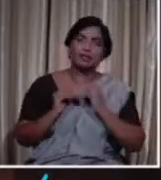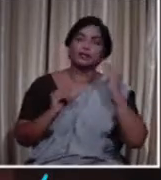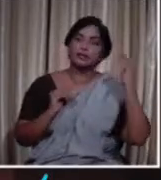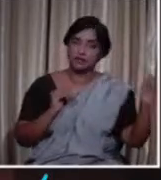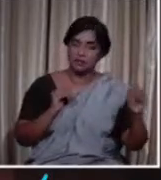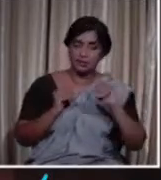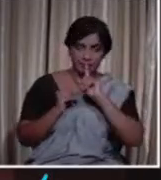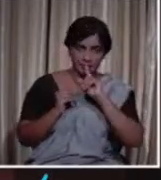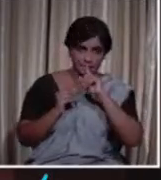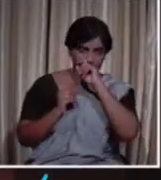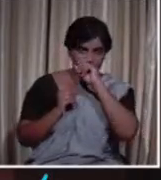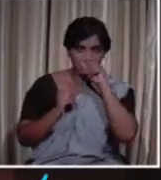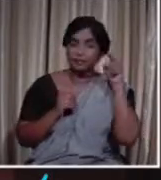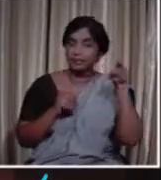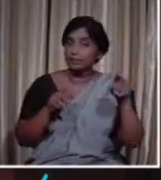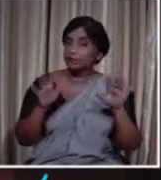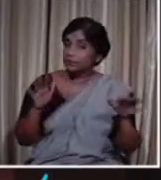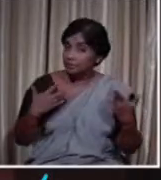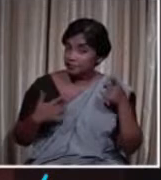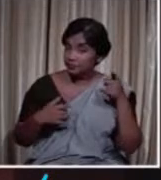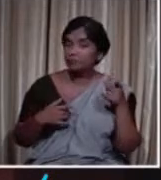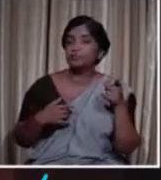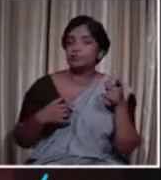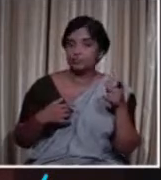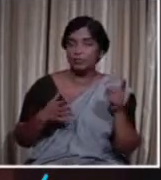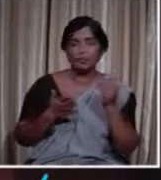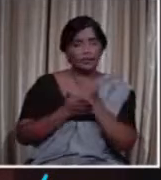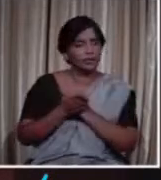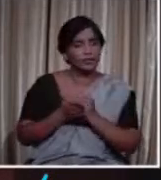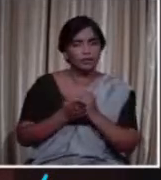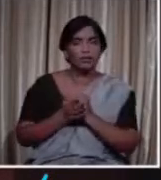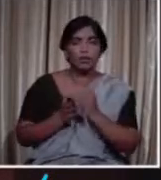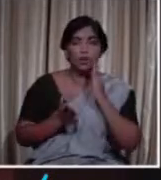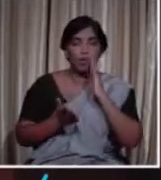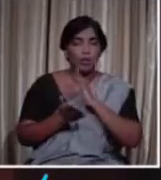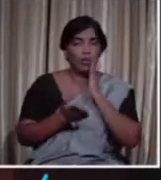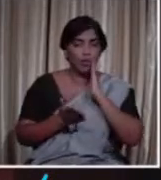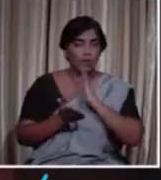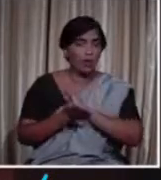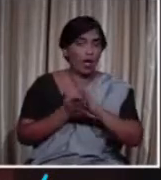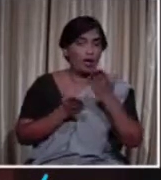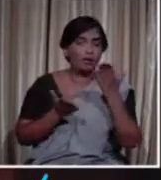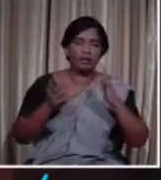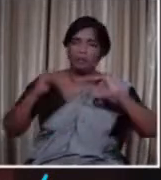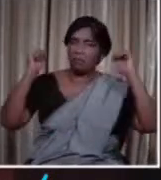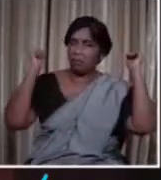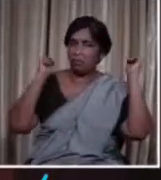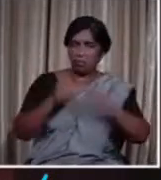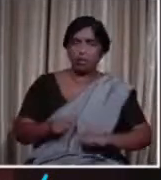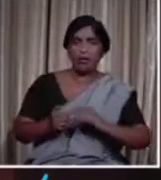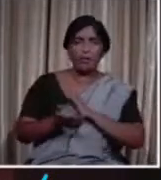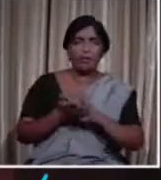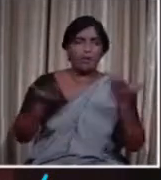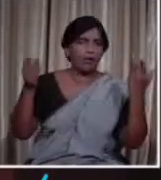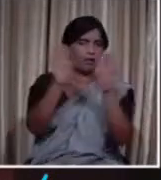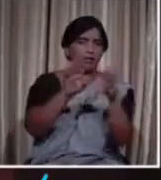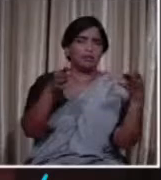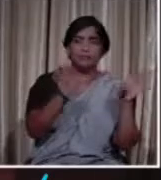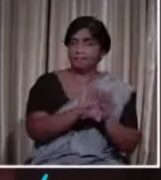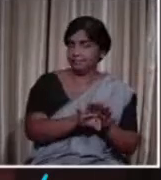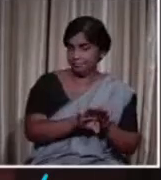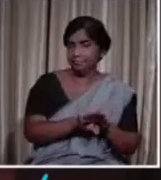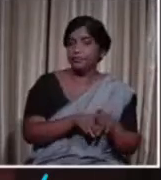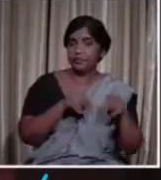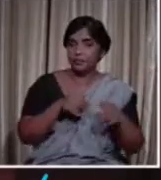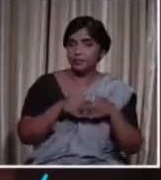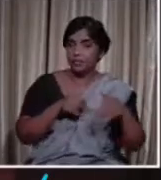දෙන්නේ කියලා. මොකද එසේ නොකළොත් සම්පූර්ණයෙන්ම හෝටල් ශේෂ්ත්‍රය කඩන් වැටෙනවා, හෝටල් ටික වැහෙනවා. මේ වෙන